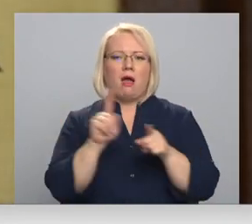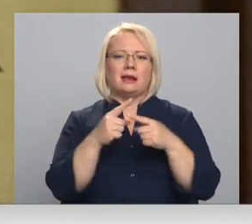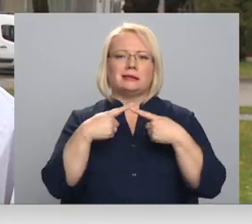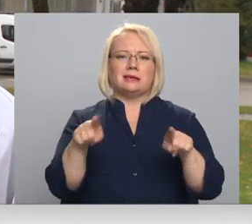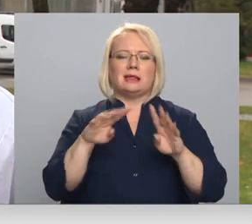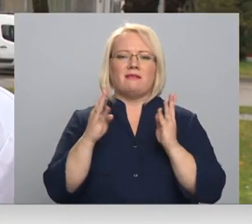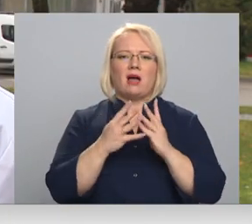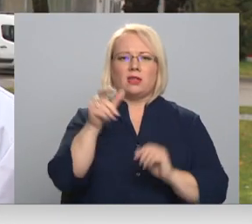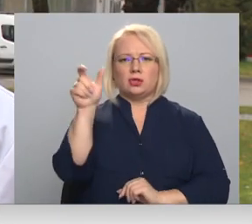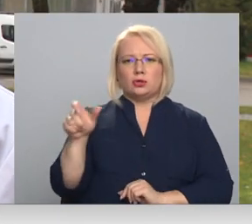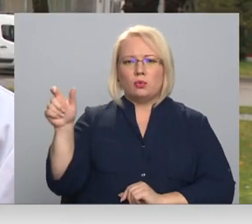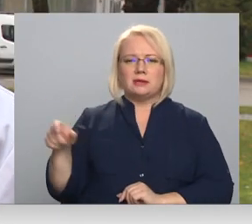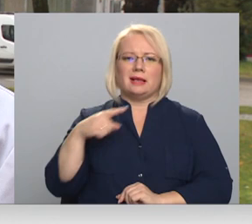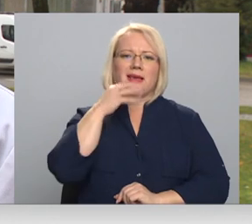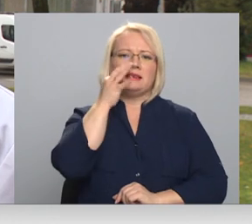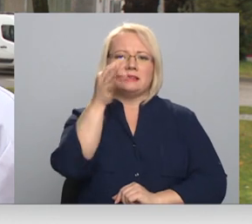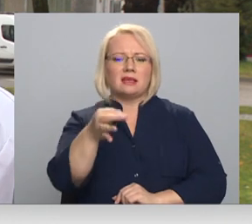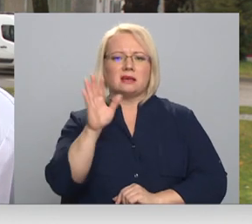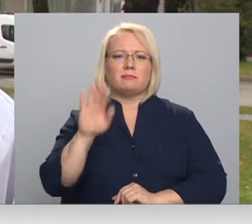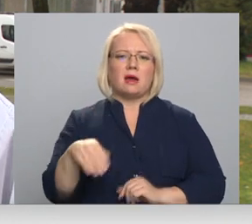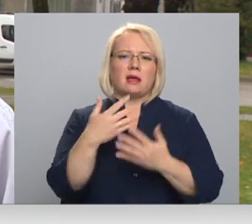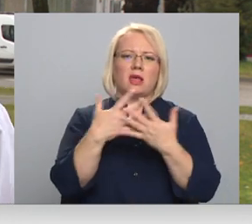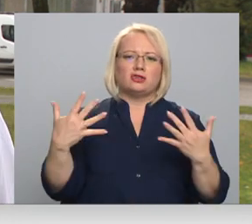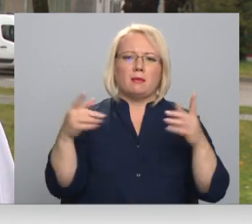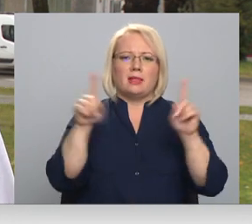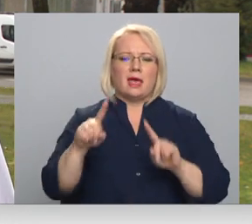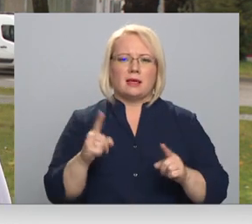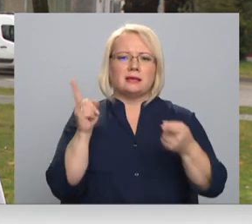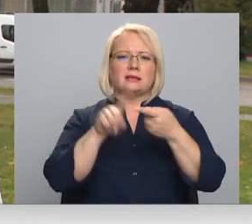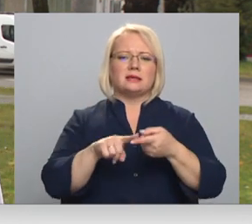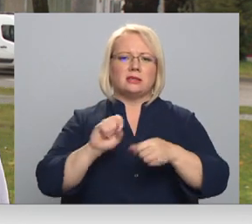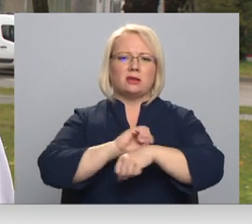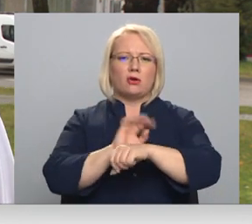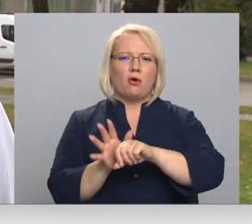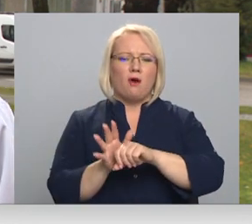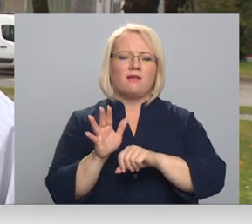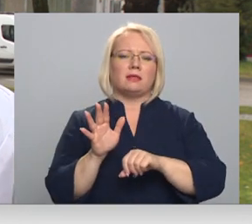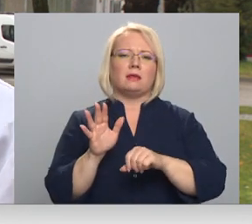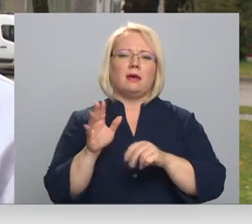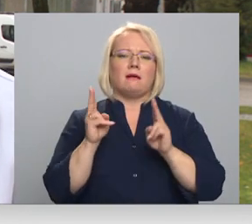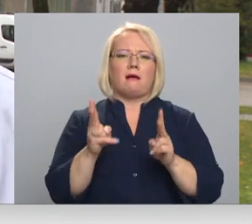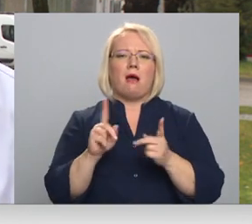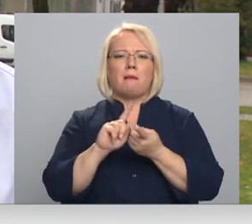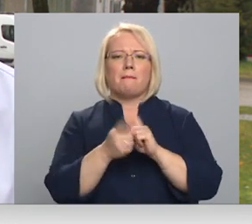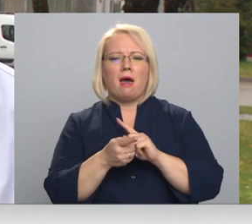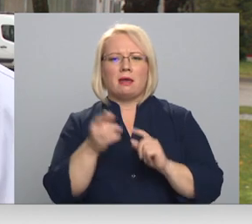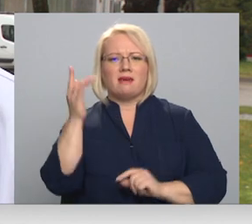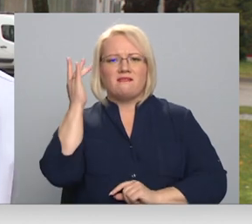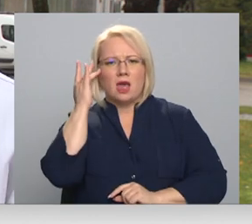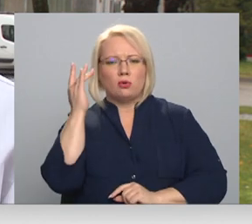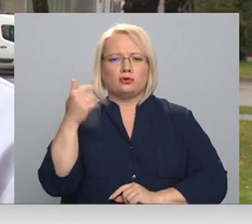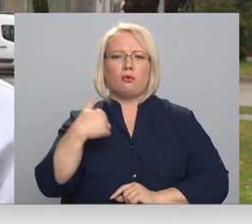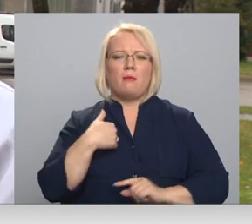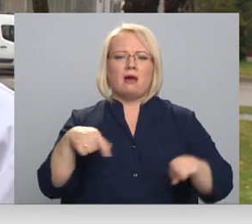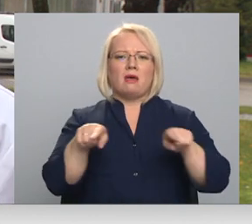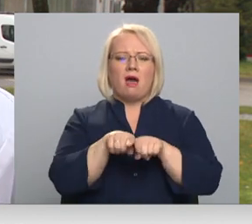locekļu paustais par dažādām lietām, kas saistīts tieši ar Covid-19, kā tiek mainīti šie viedokļi. Un man